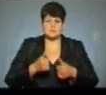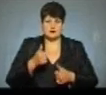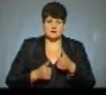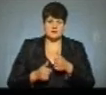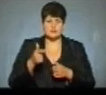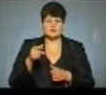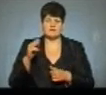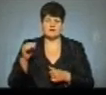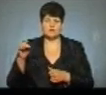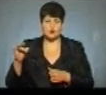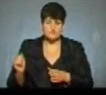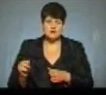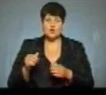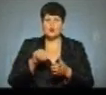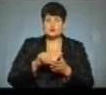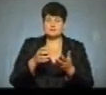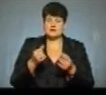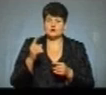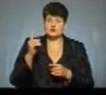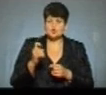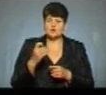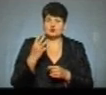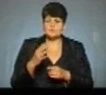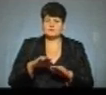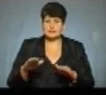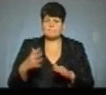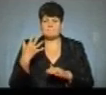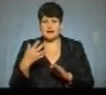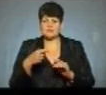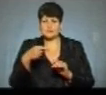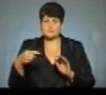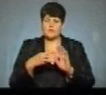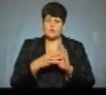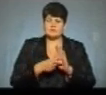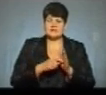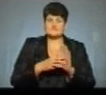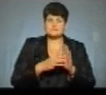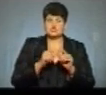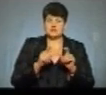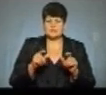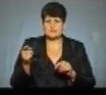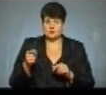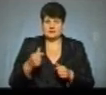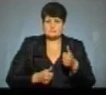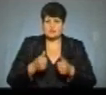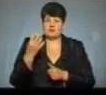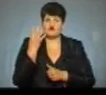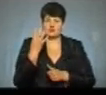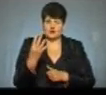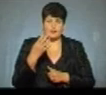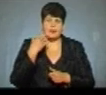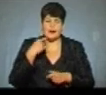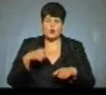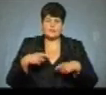Федорович. Участь у змаганнях взяли 104 учні 5-8 класів з 8 шкіл Тернополя. Вони змагалися в 4